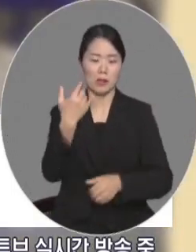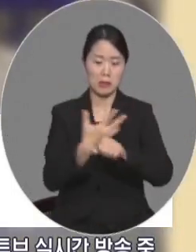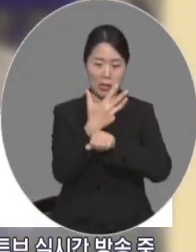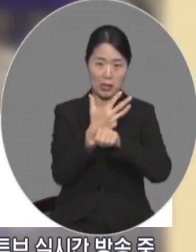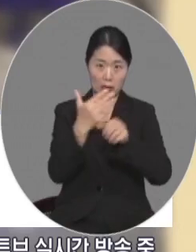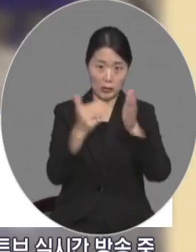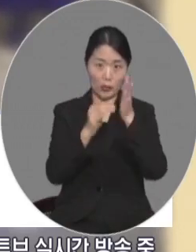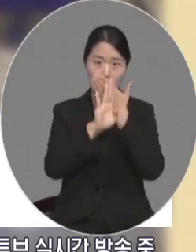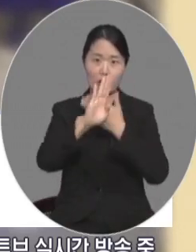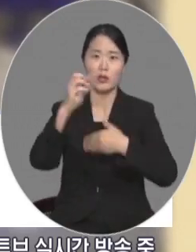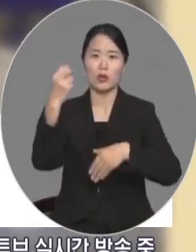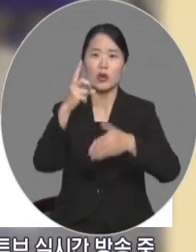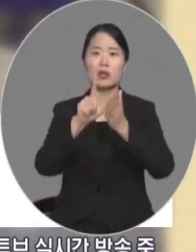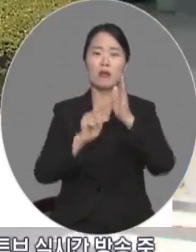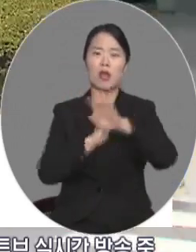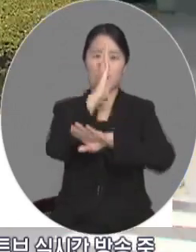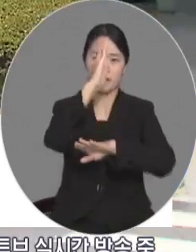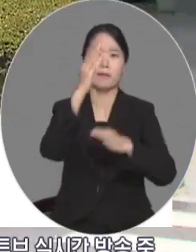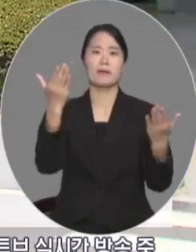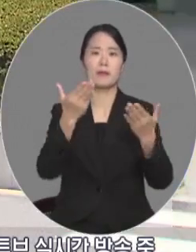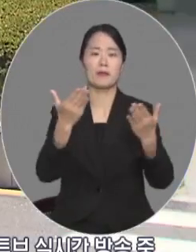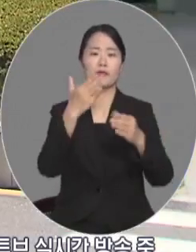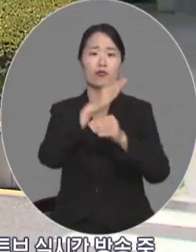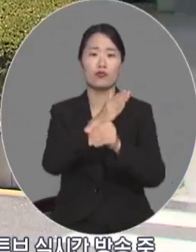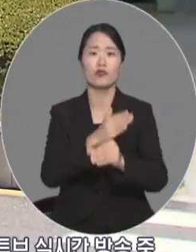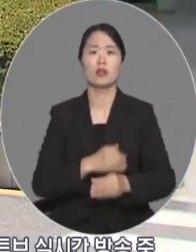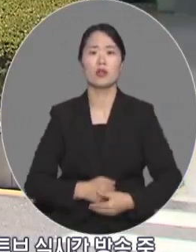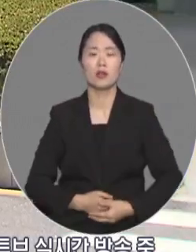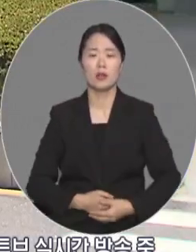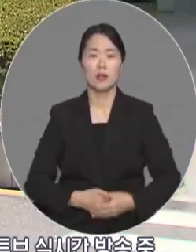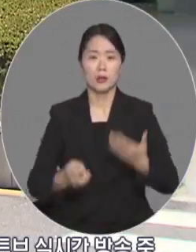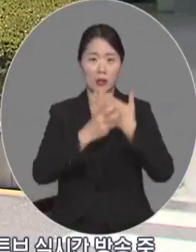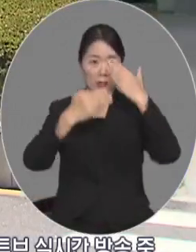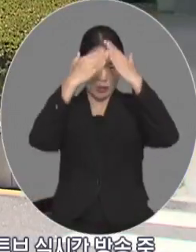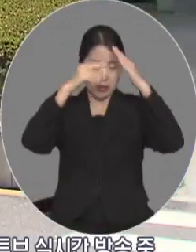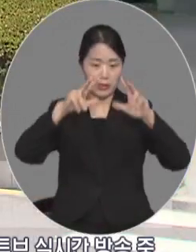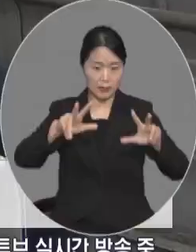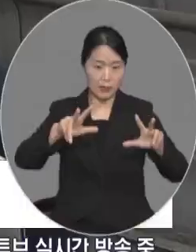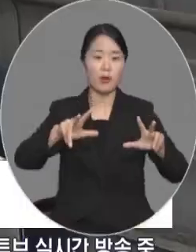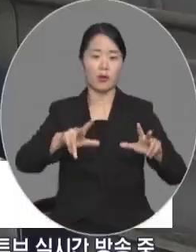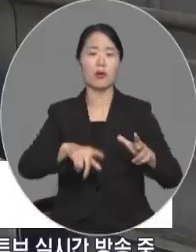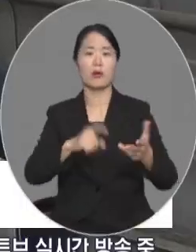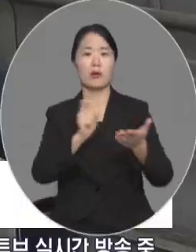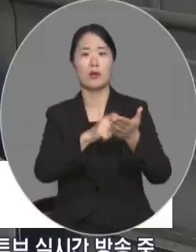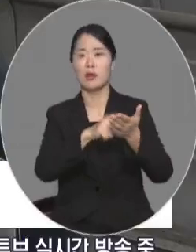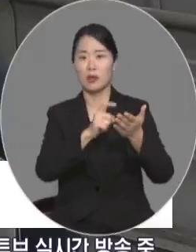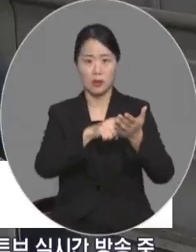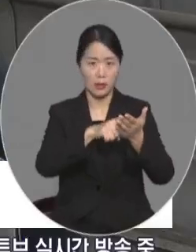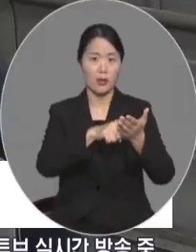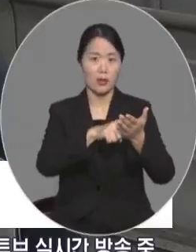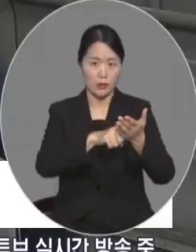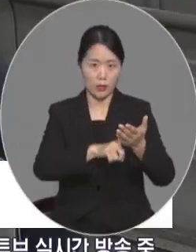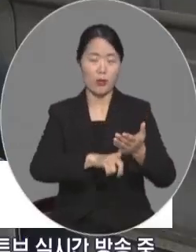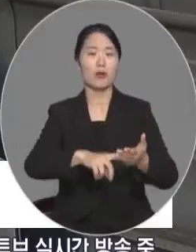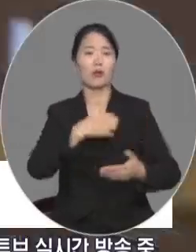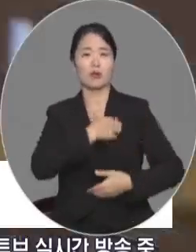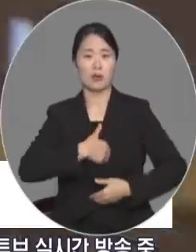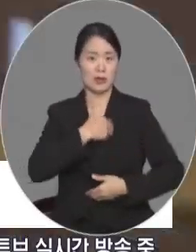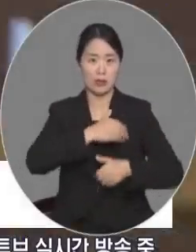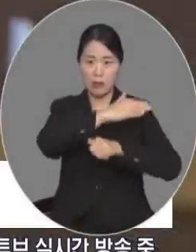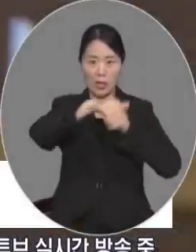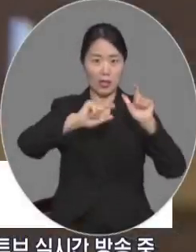오버타임으로 이브닝까지 해야 되는 상황. 일단 병원 측은 아직 우려할 만한 수준의 진료 차질이 빚어지고 있는 건